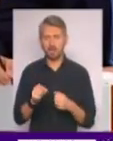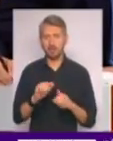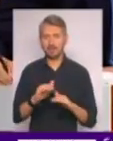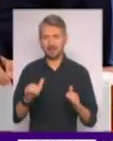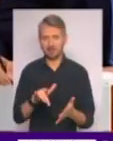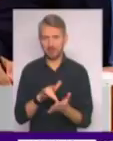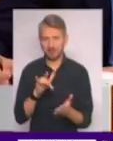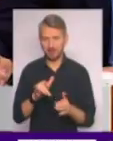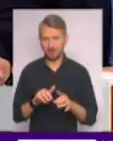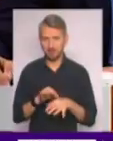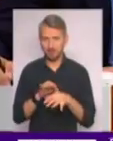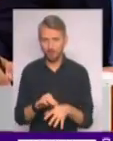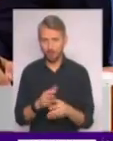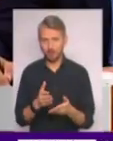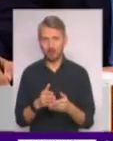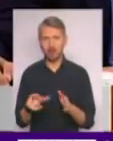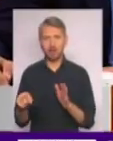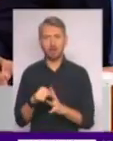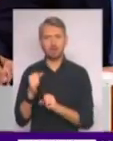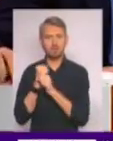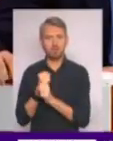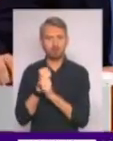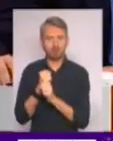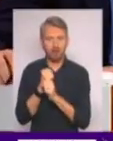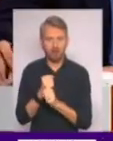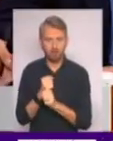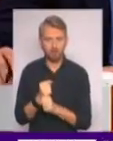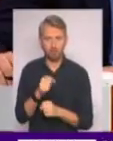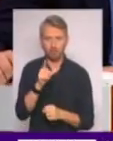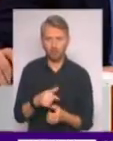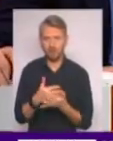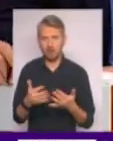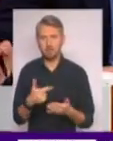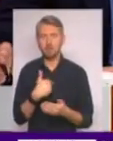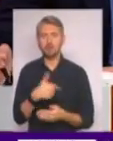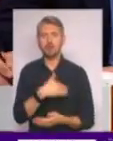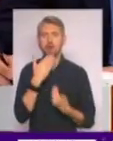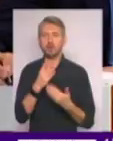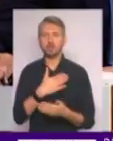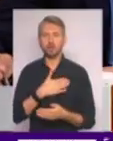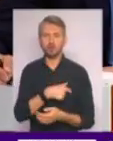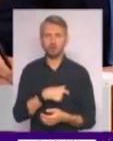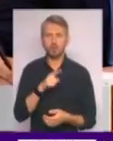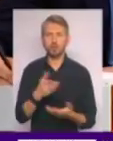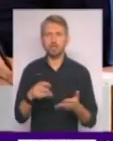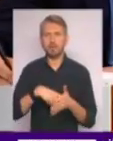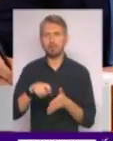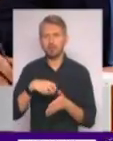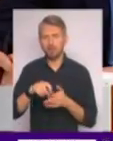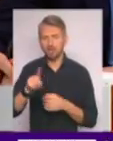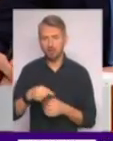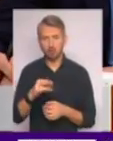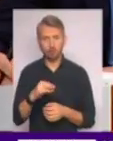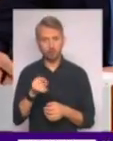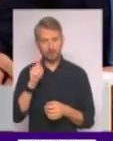центра идут там с мешками. Угу. Мы уже к депутату обращались к нашему, он там какие-то письма требует. Ну, вы